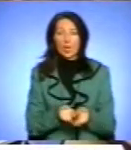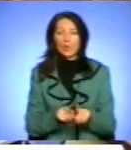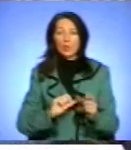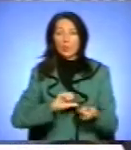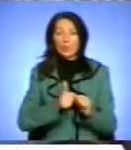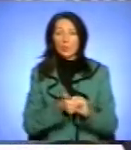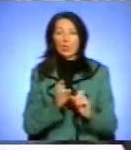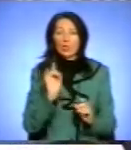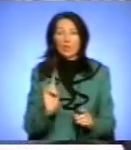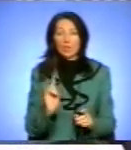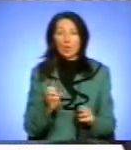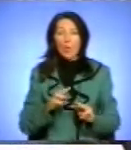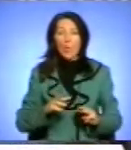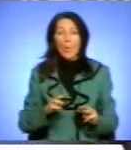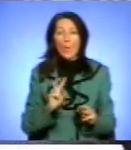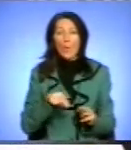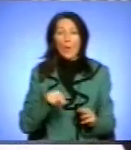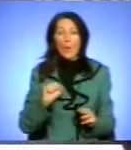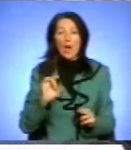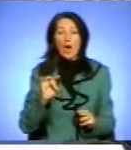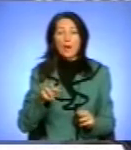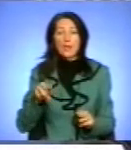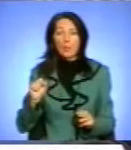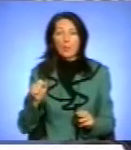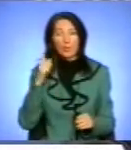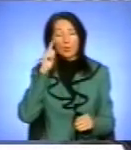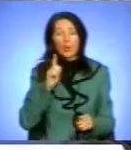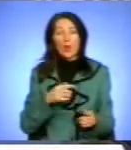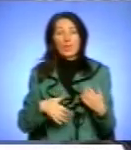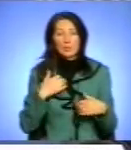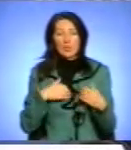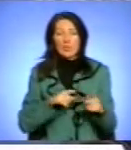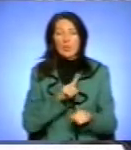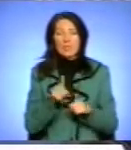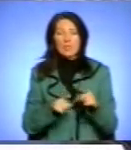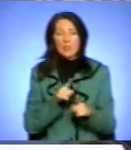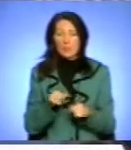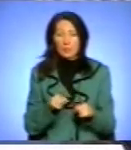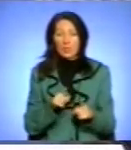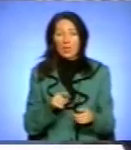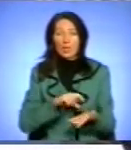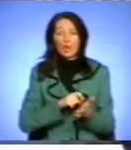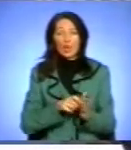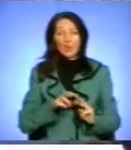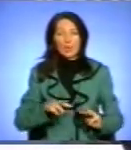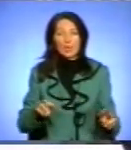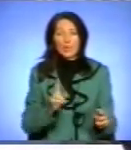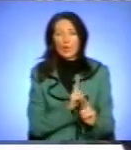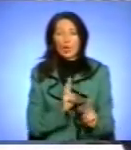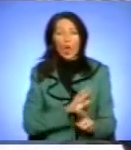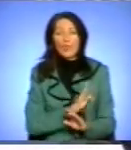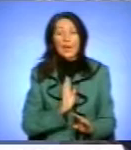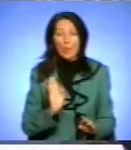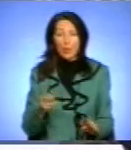партією. Думаю, що спішити з переформатуванням Кабінету міністрів ніхто зараз не буде. Зараз потрібно в